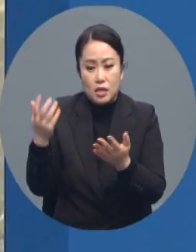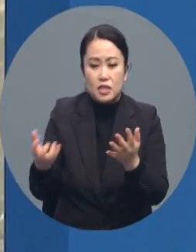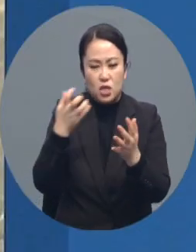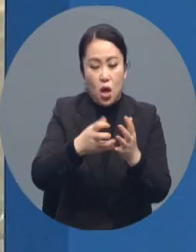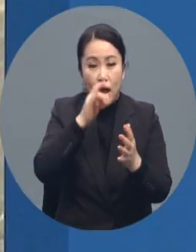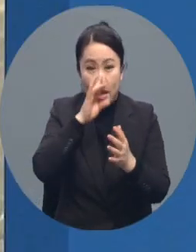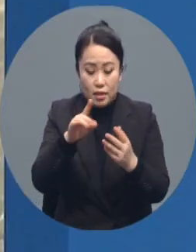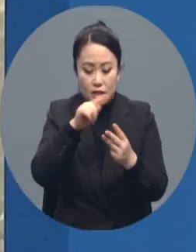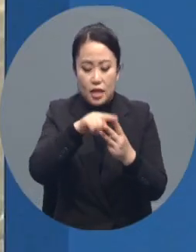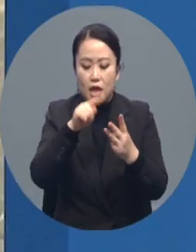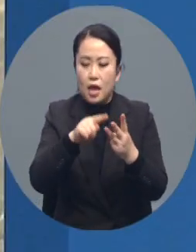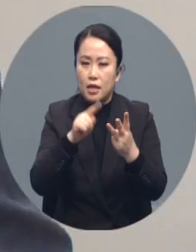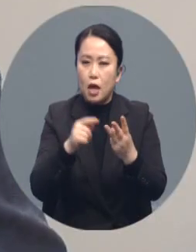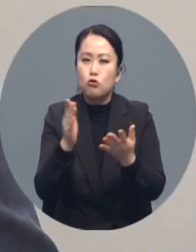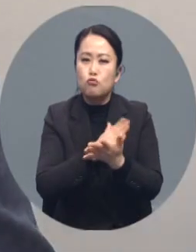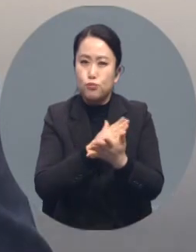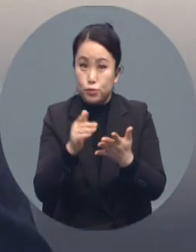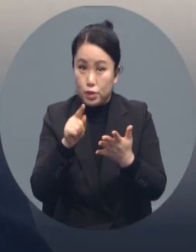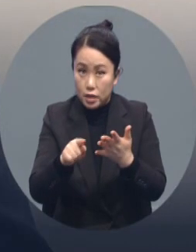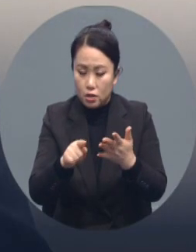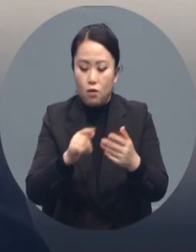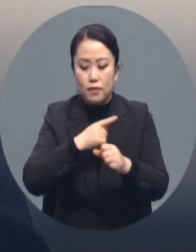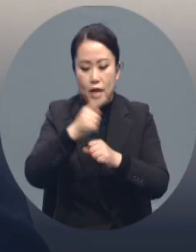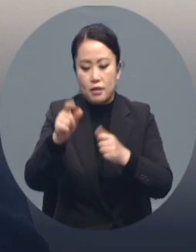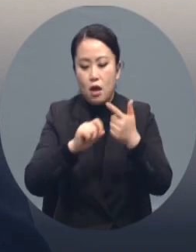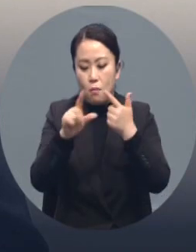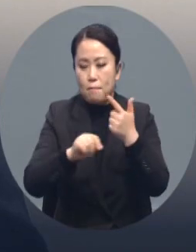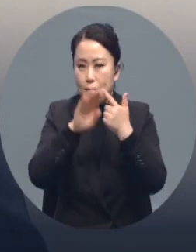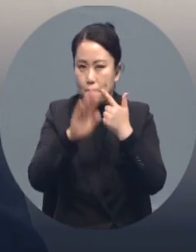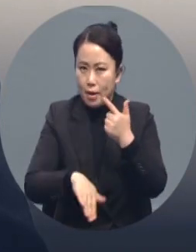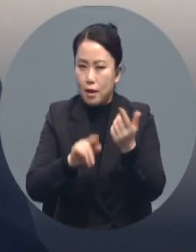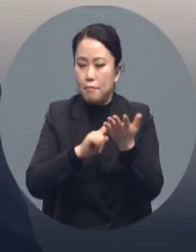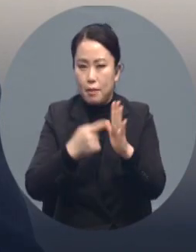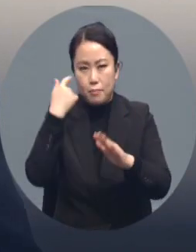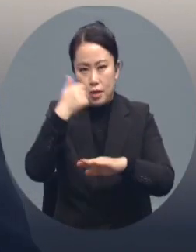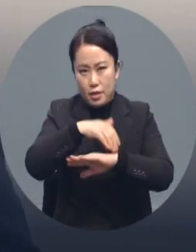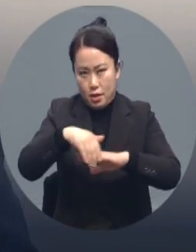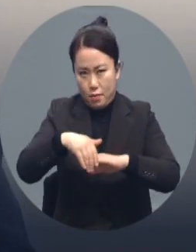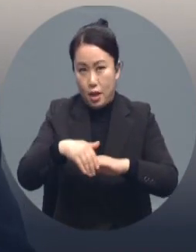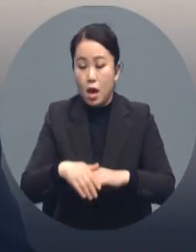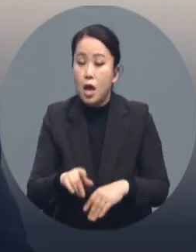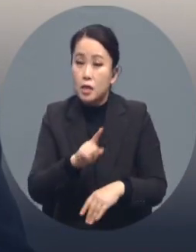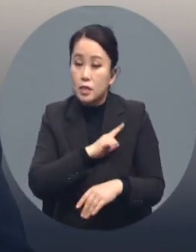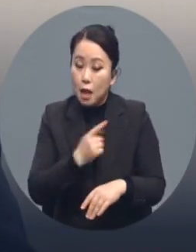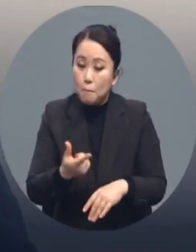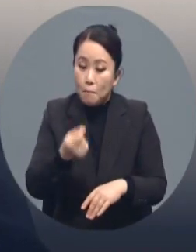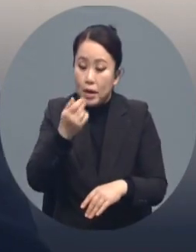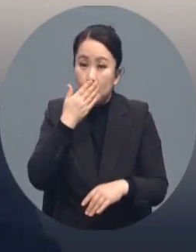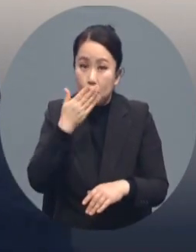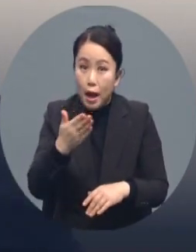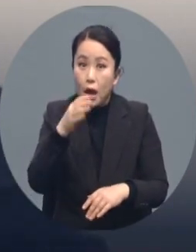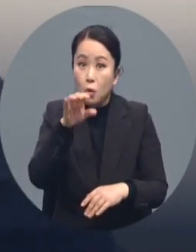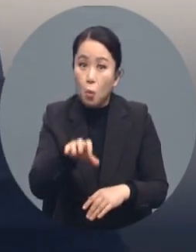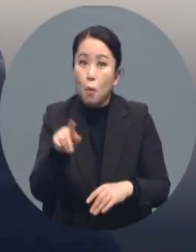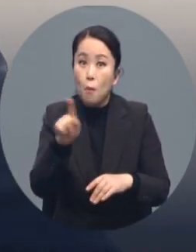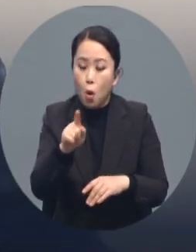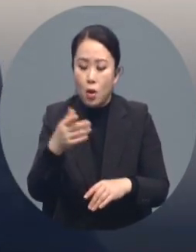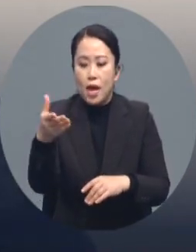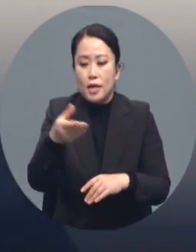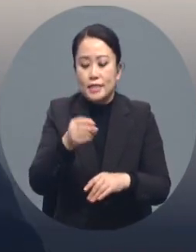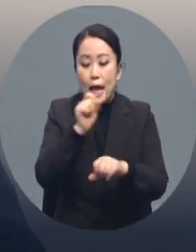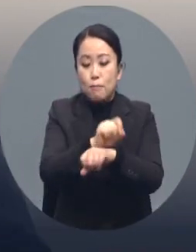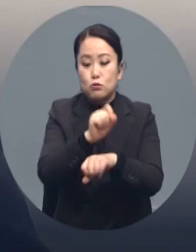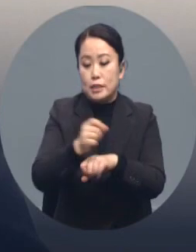예정입니다. 제일 이제 쉬운 데는 현재 임대 기관들. 현재 임대하고 있는 것을